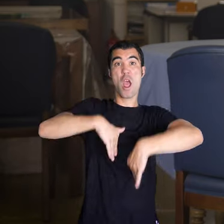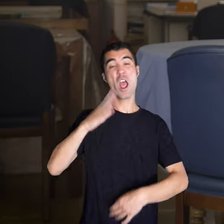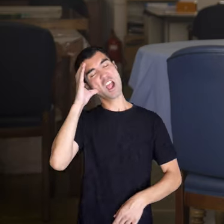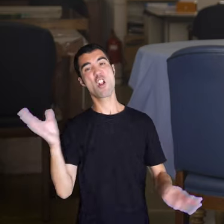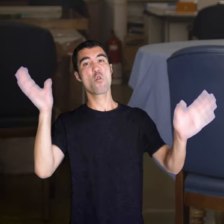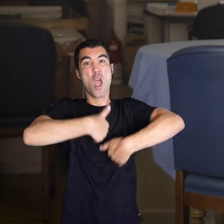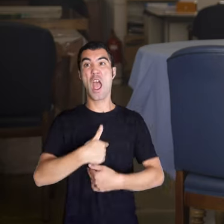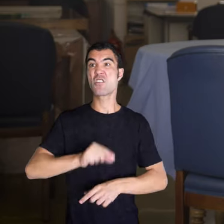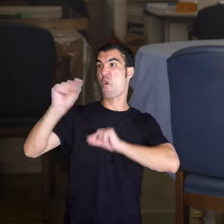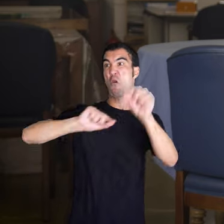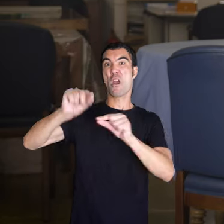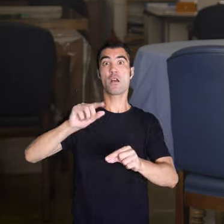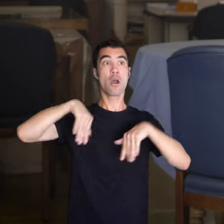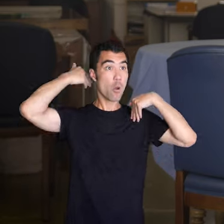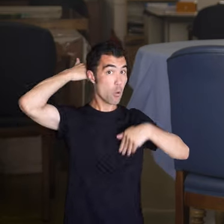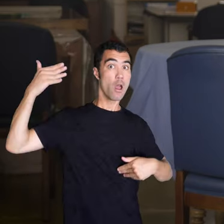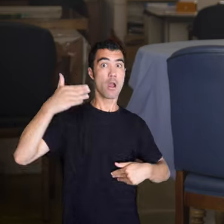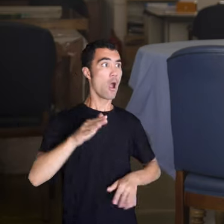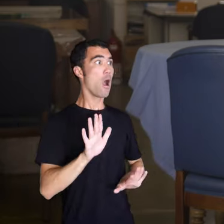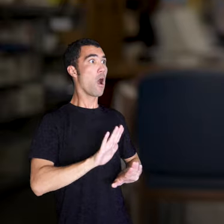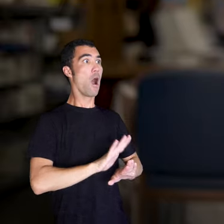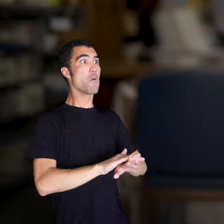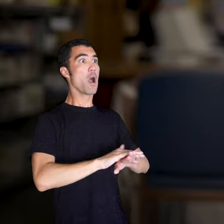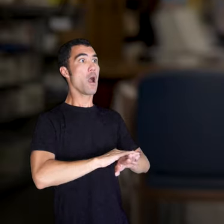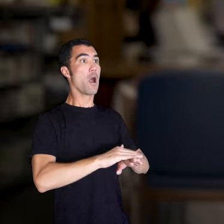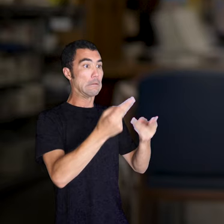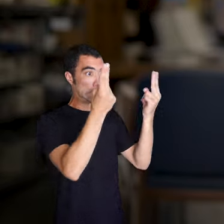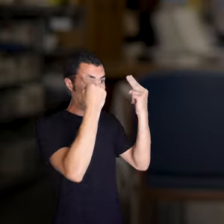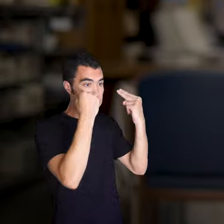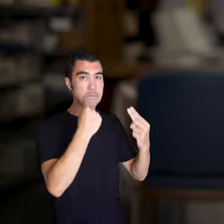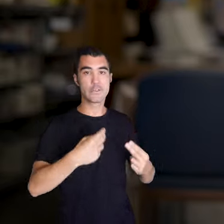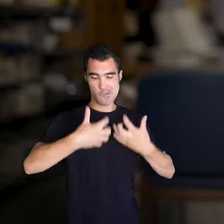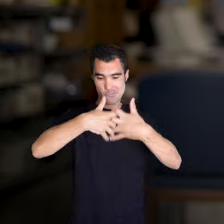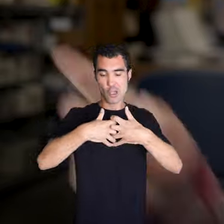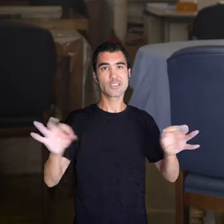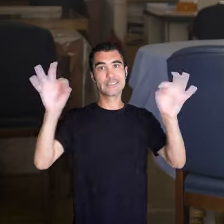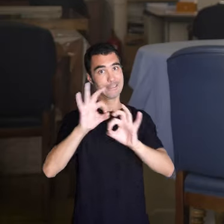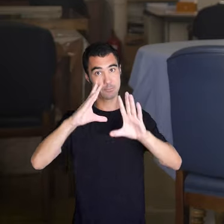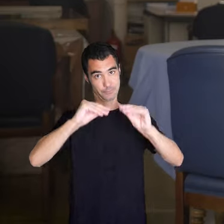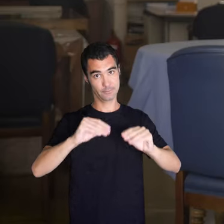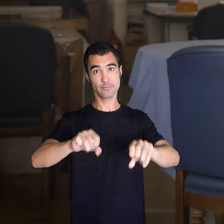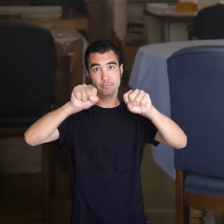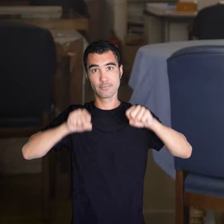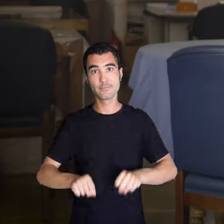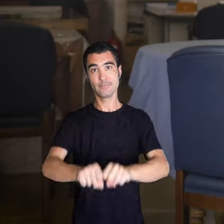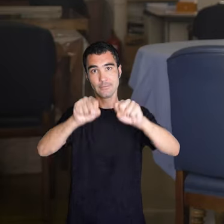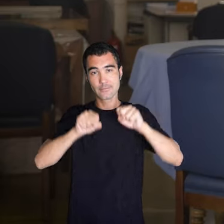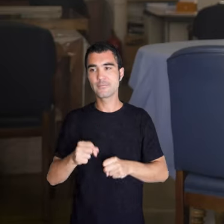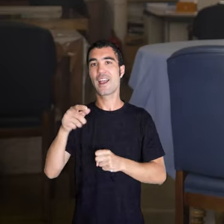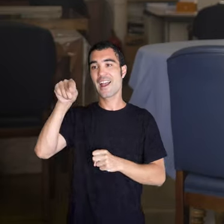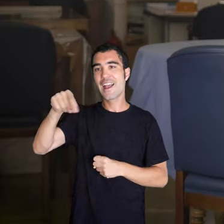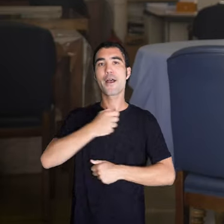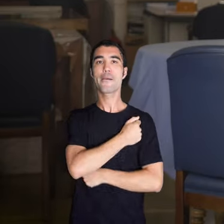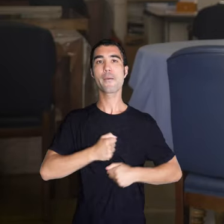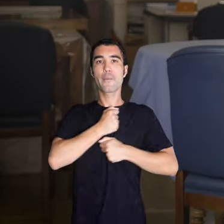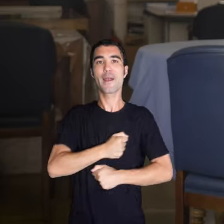dir, perdona, perdona, perdona. I prendim, prendim, prendim, sense motora, claro, a rom. Hi havia un munt de casetes de